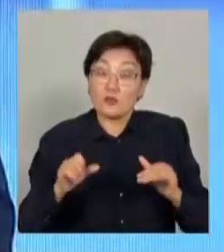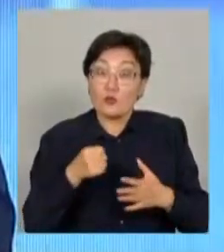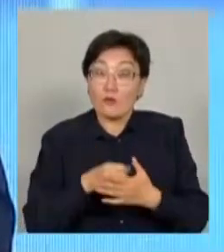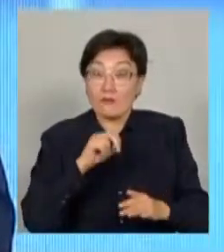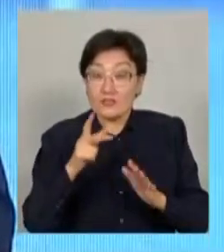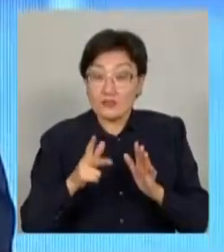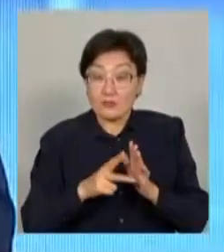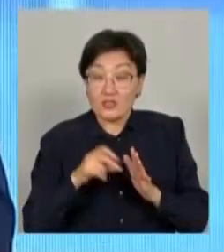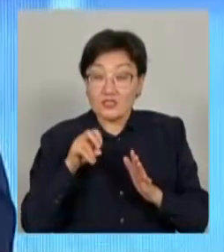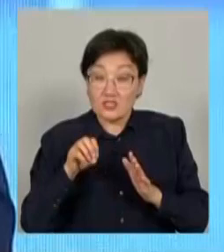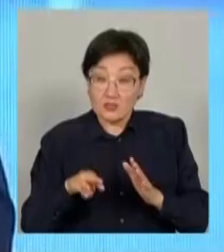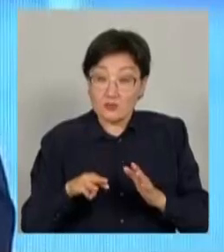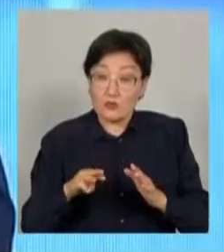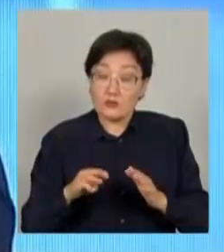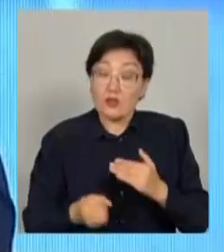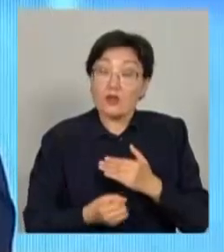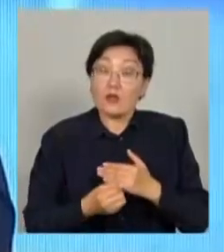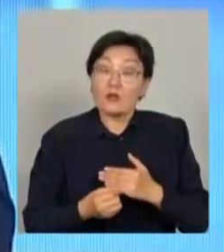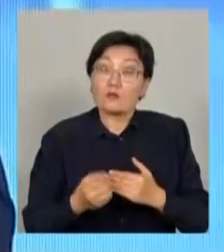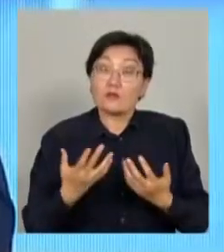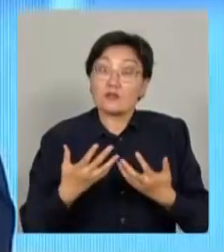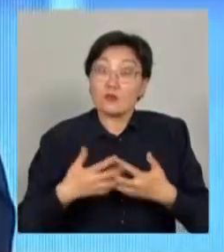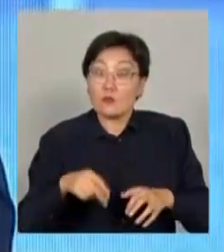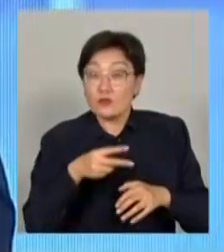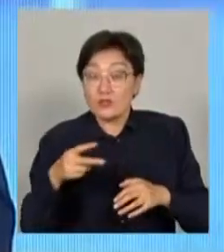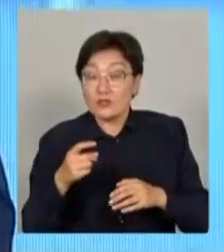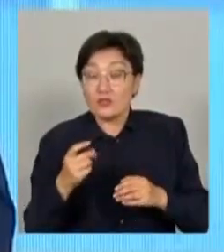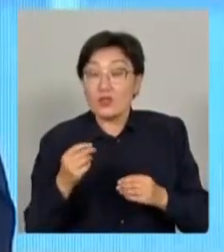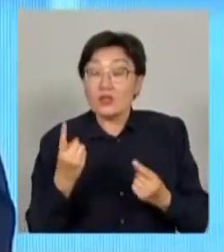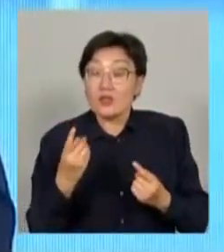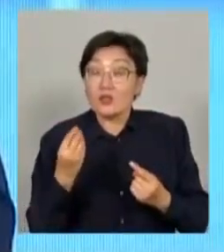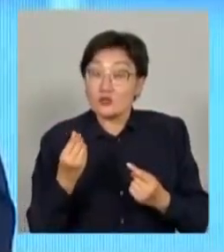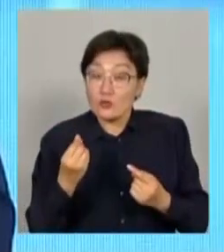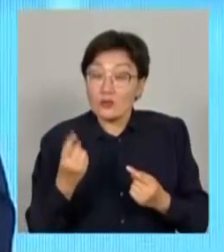18 лет. Тем самым выявляется сумма на одного ребенка.